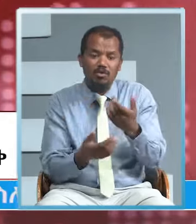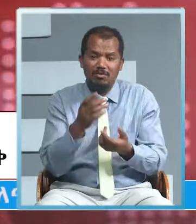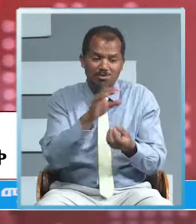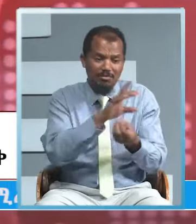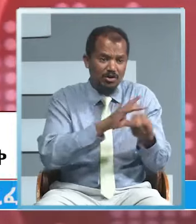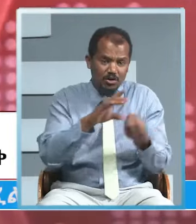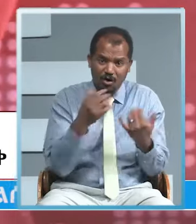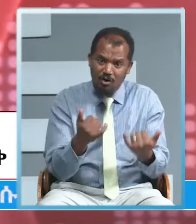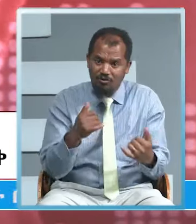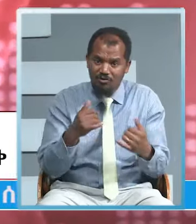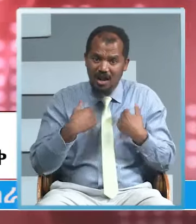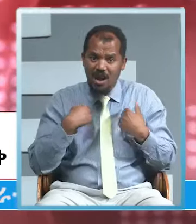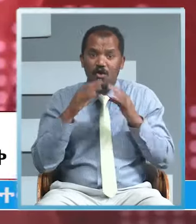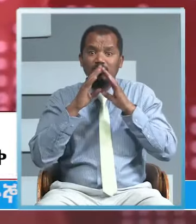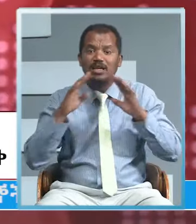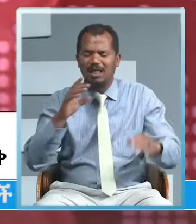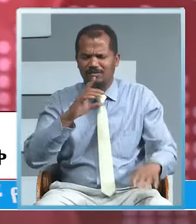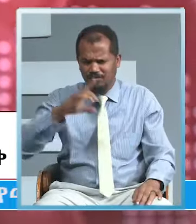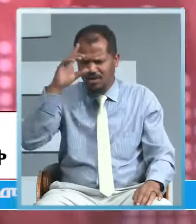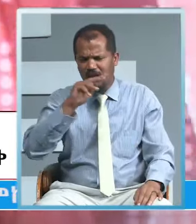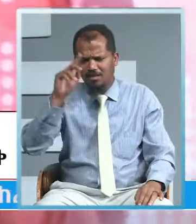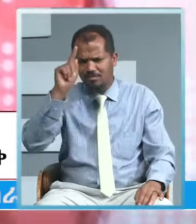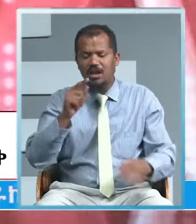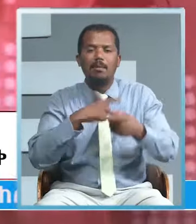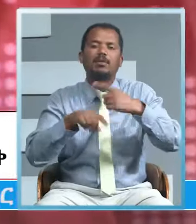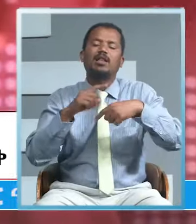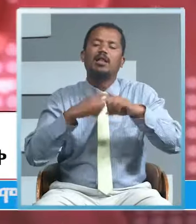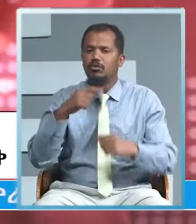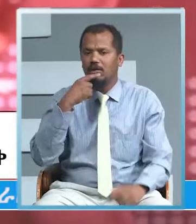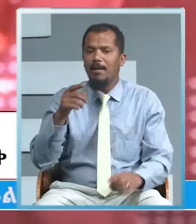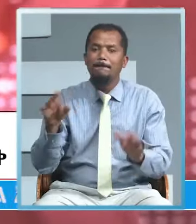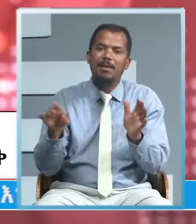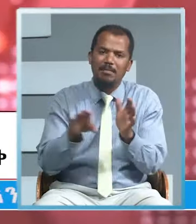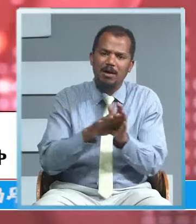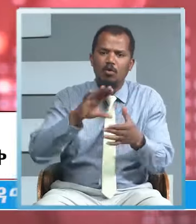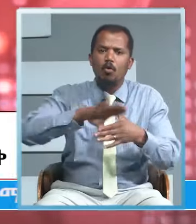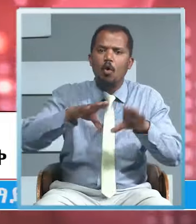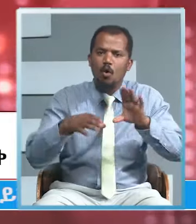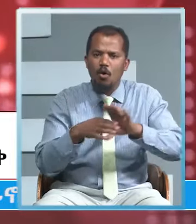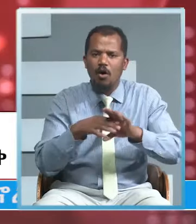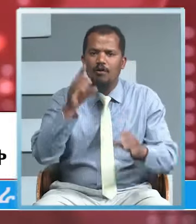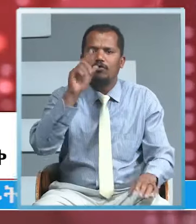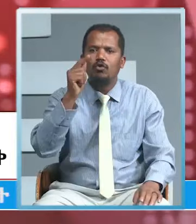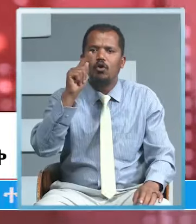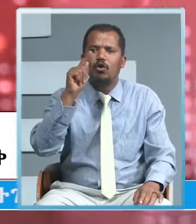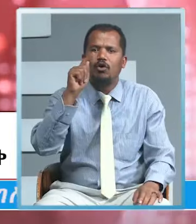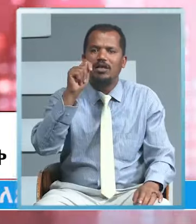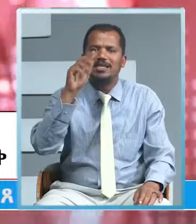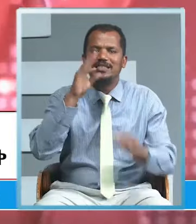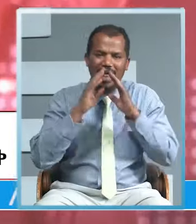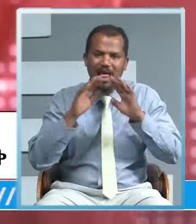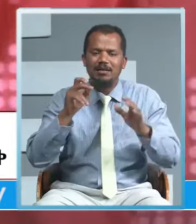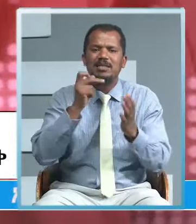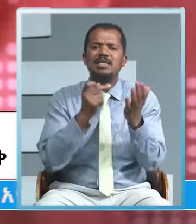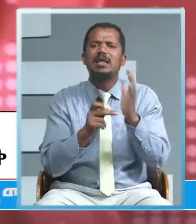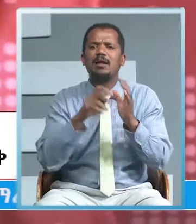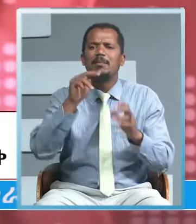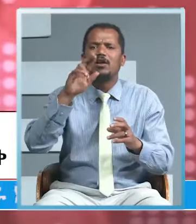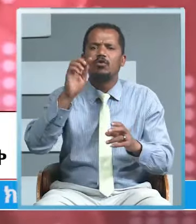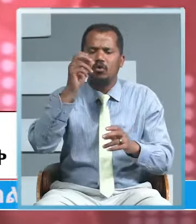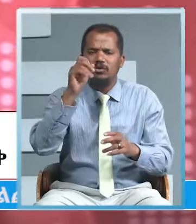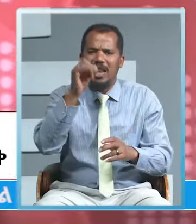በክልሉ ለተገኘው ሰላም የጎላ ሚና ማበረከታቸውን ጠቁመዋል። በባህር ዳር፣ በጎንደር፣ በፍኖተ ሰላም፣ በደብረ ማርቆስ፣